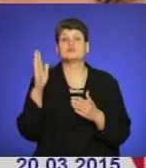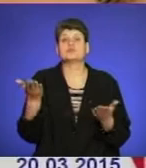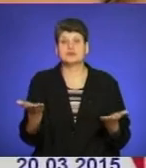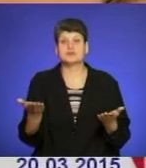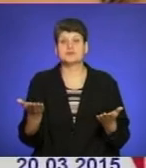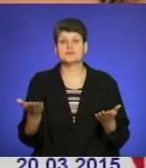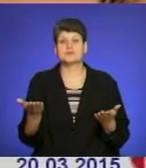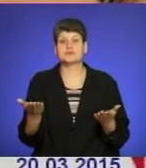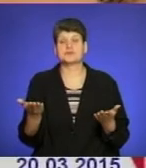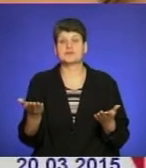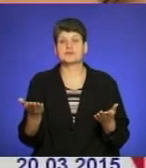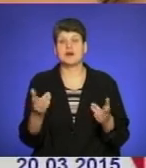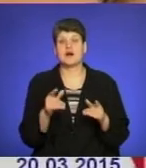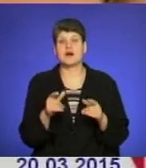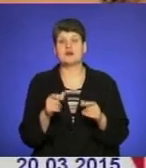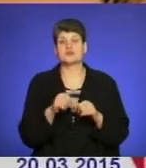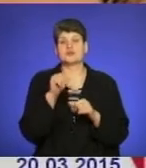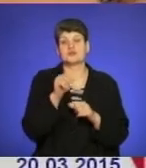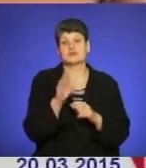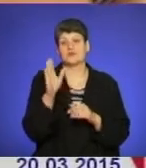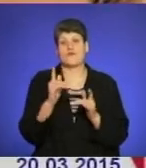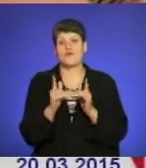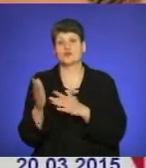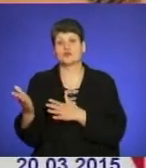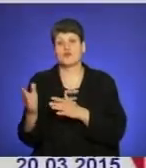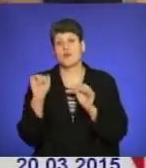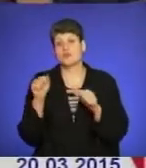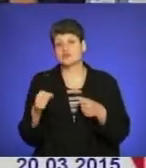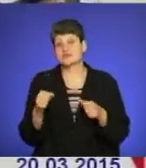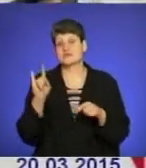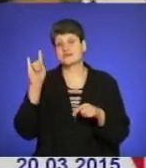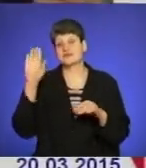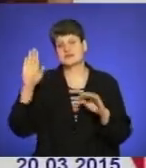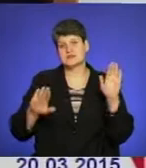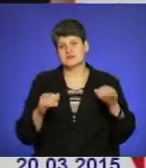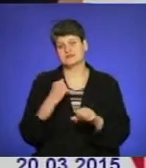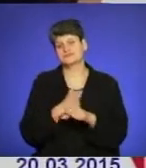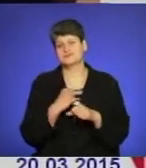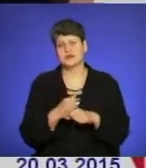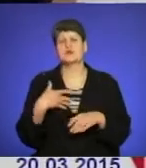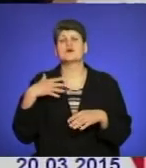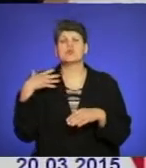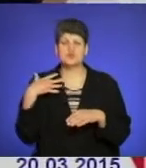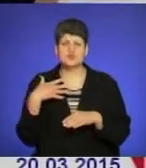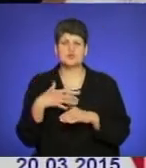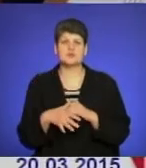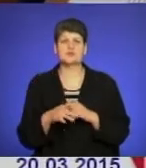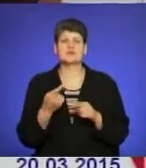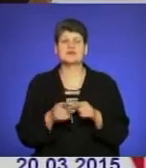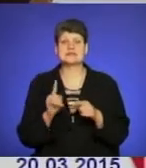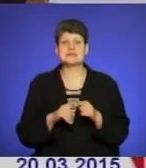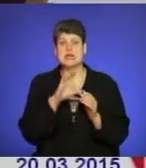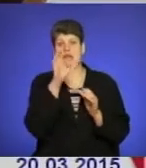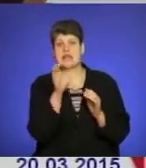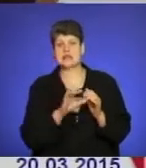розміщуватися в гуртожитках. Ну, я не знаю, можливо, стіни виробують. Це, наскільки ми розуміємо, іде в нас